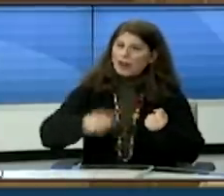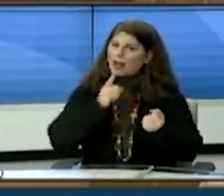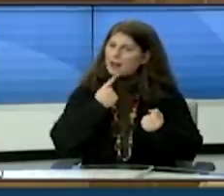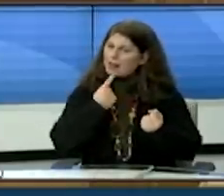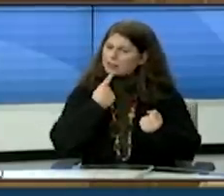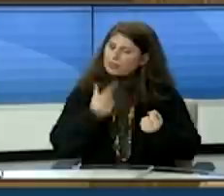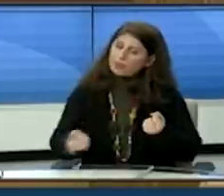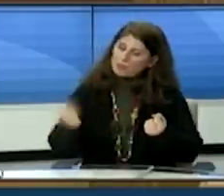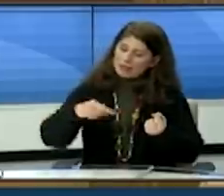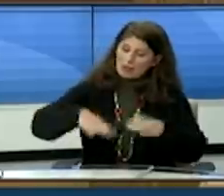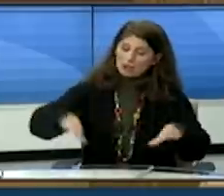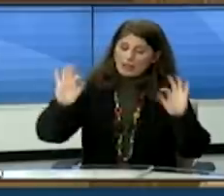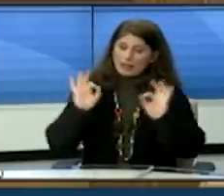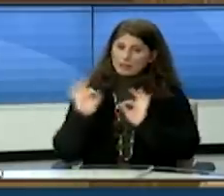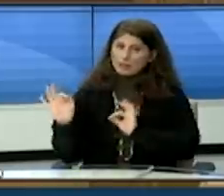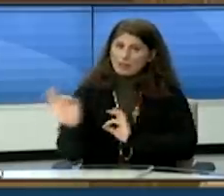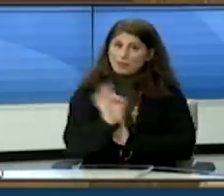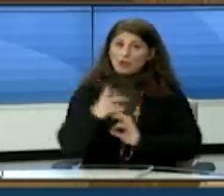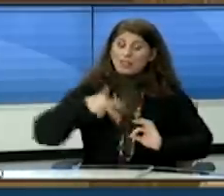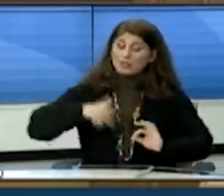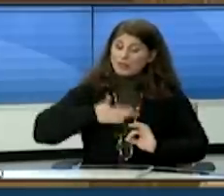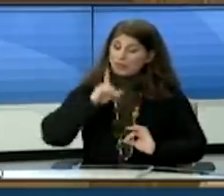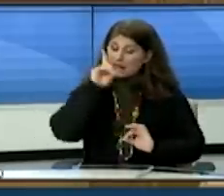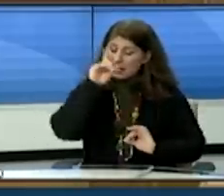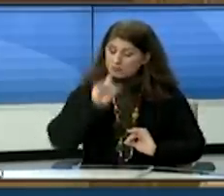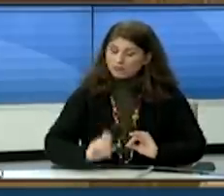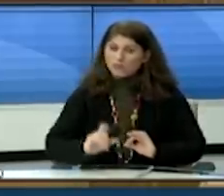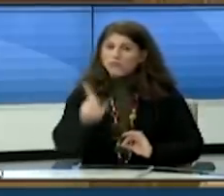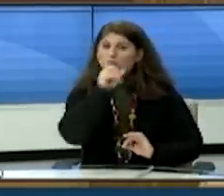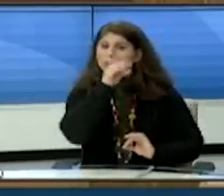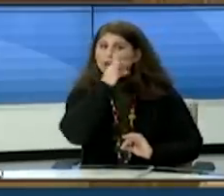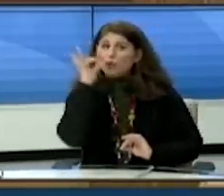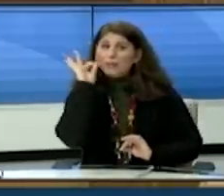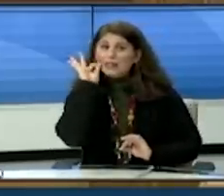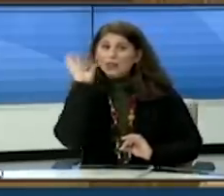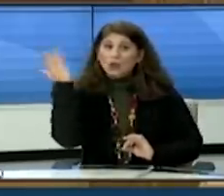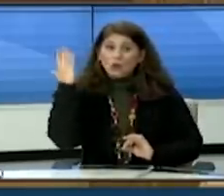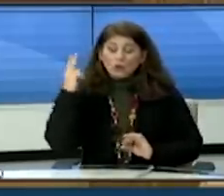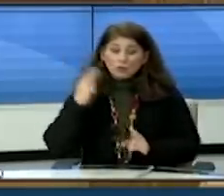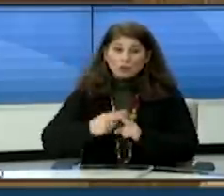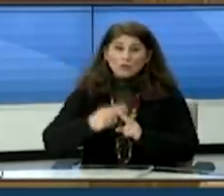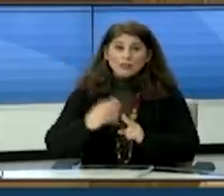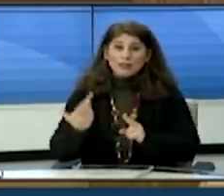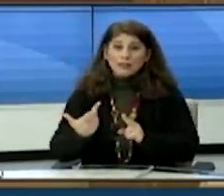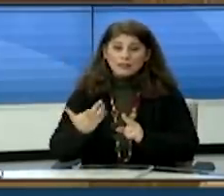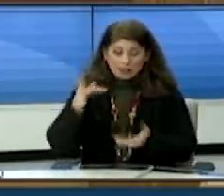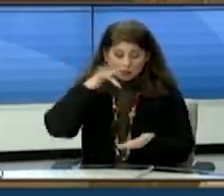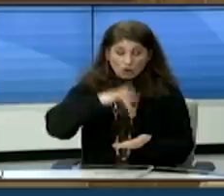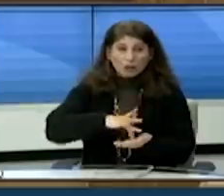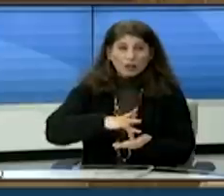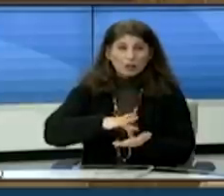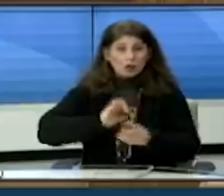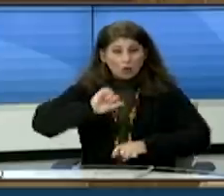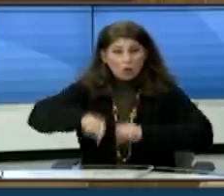στην αρχή της πανδημίας, όταν η κυβέρνηση ήθελε να επιβάλλει σιωπητήριο στο λαό, τότε που το κρίσιμο ήταν να μπει στο επίκεντρο